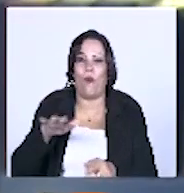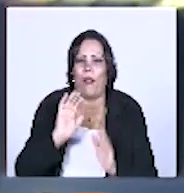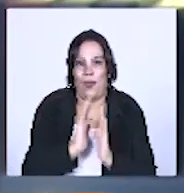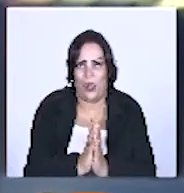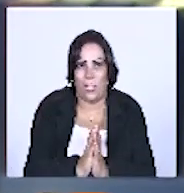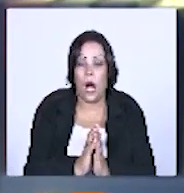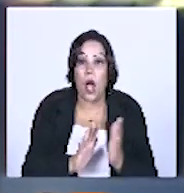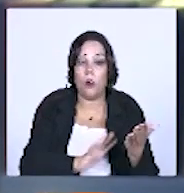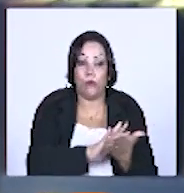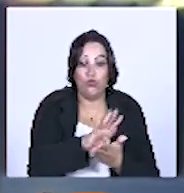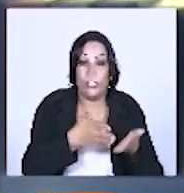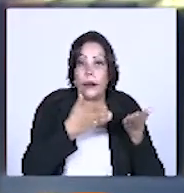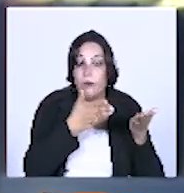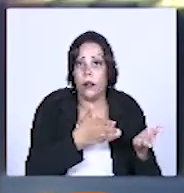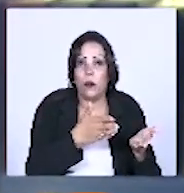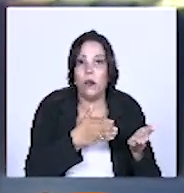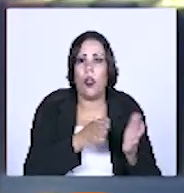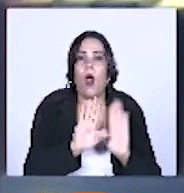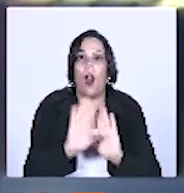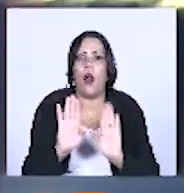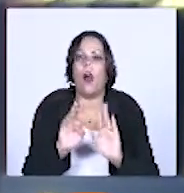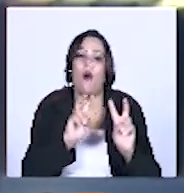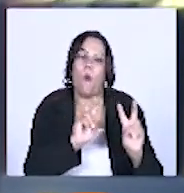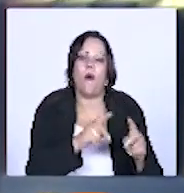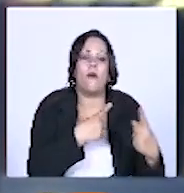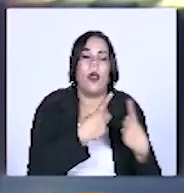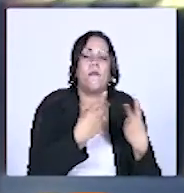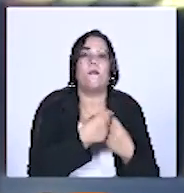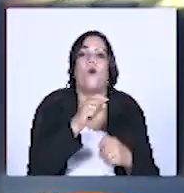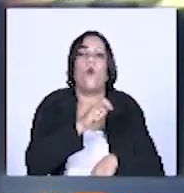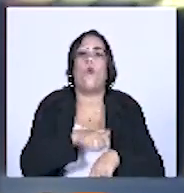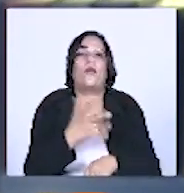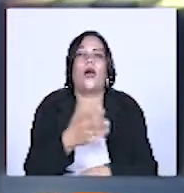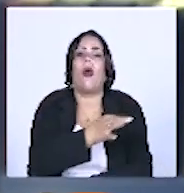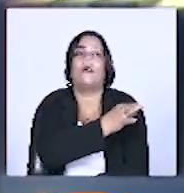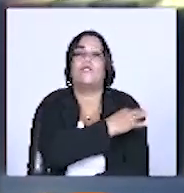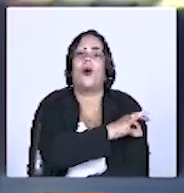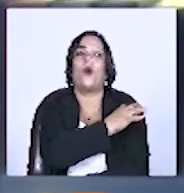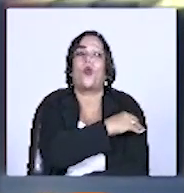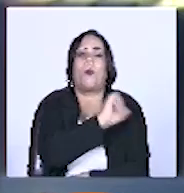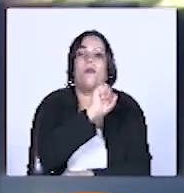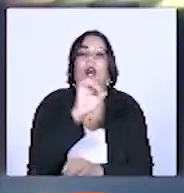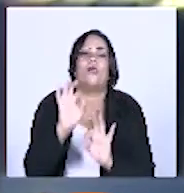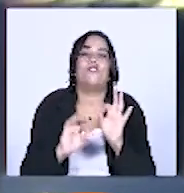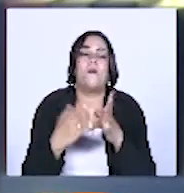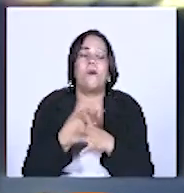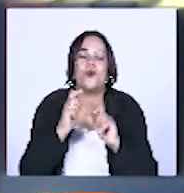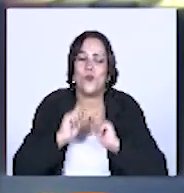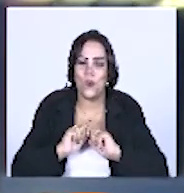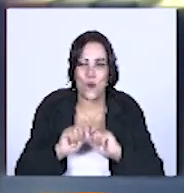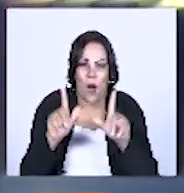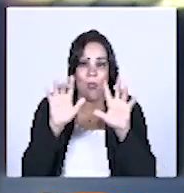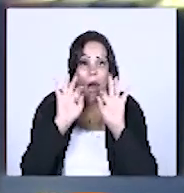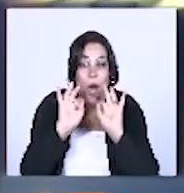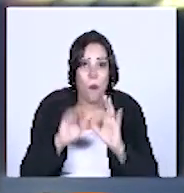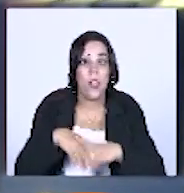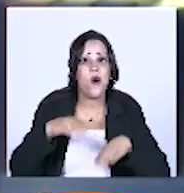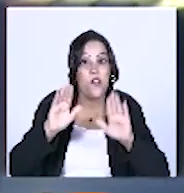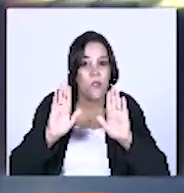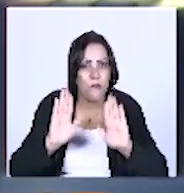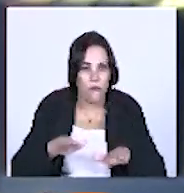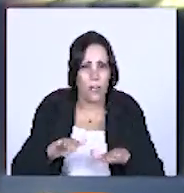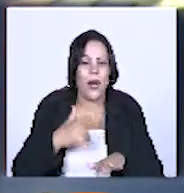مشاكل نواجه هذه المشاكل يعني بنعتبرها مرحله تجربه للنظام لكن واضح جدا ان هناك